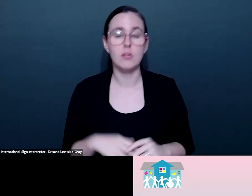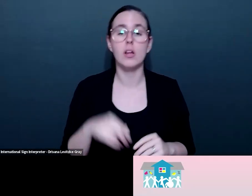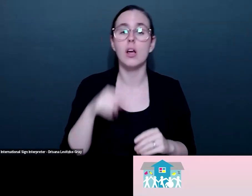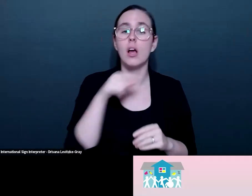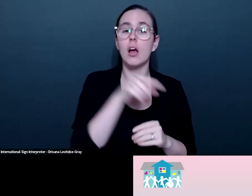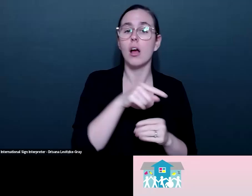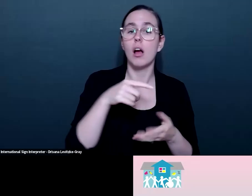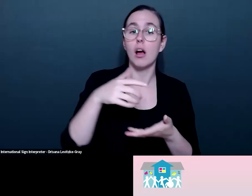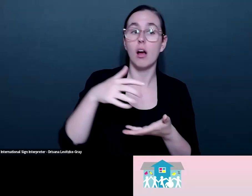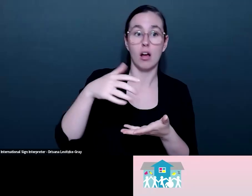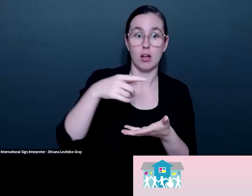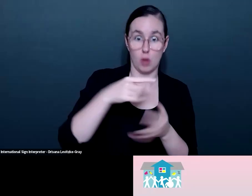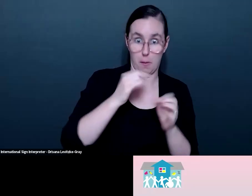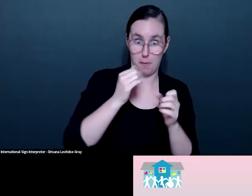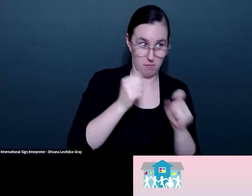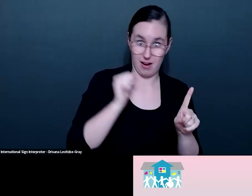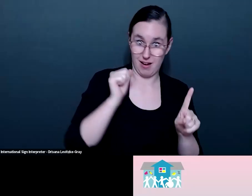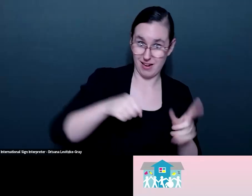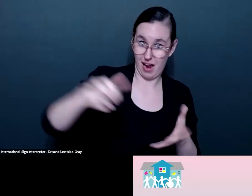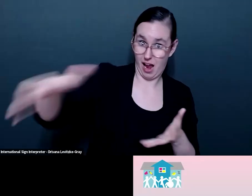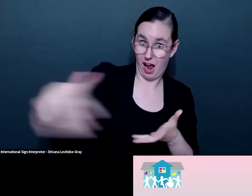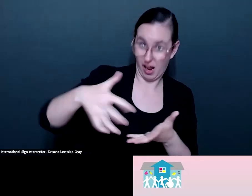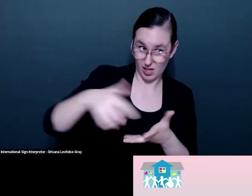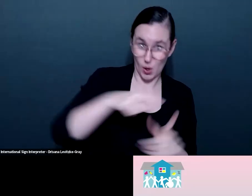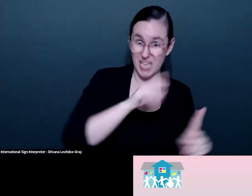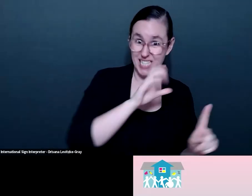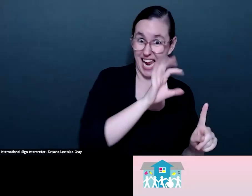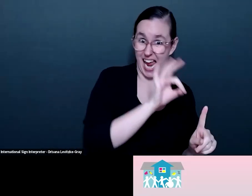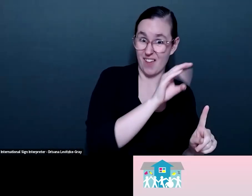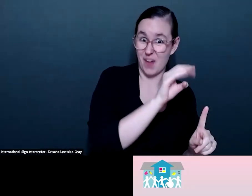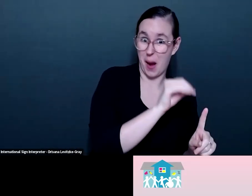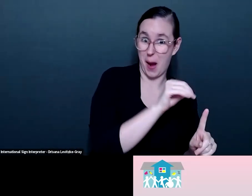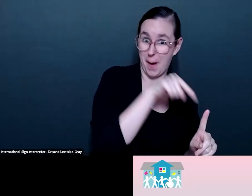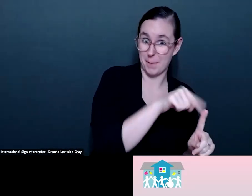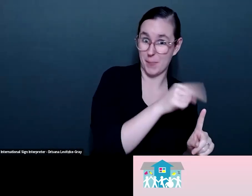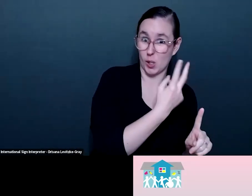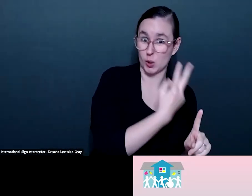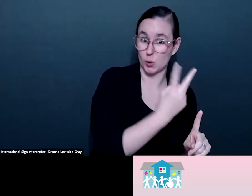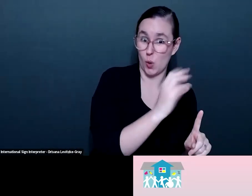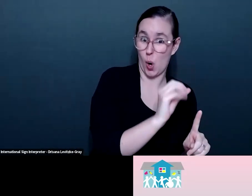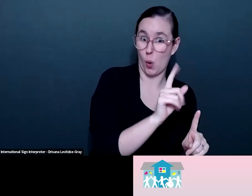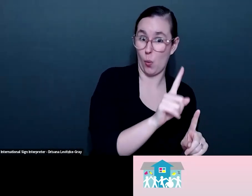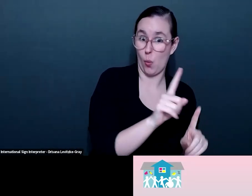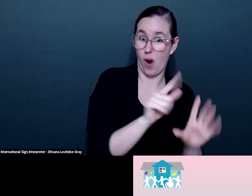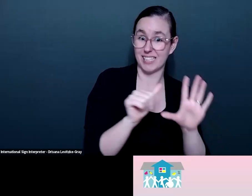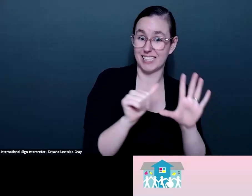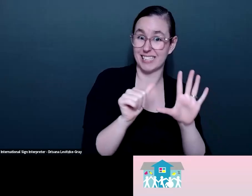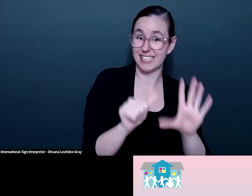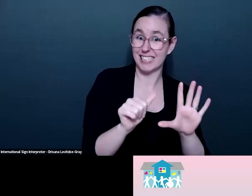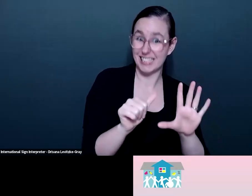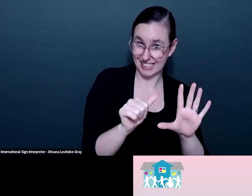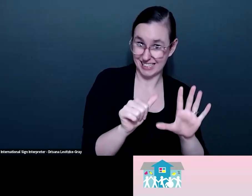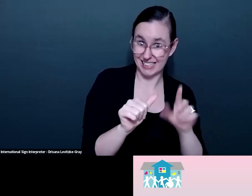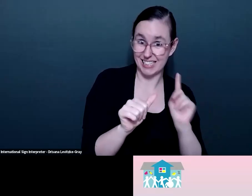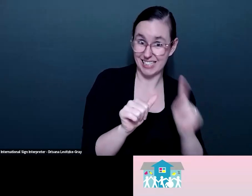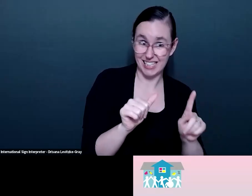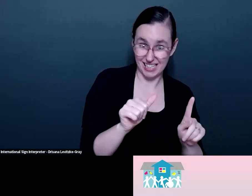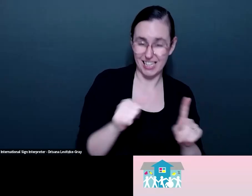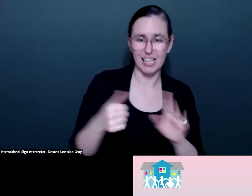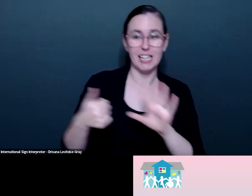qu'on a introduit en 2016, 60 pays ont déjà utilisé ces outils pour collecter des données.